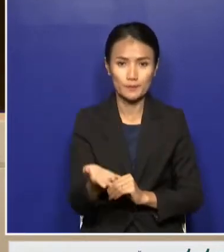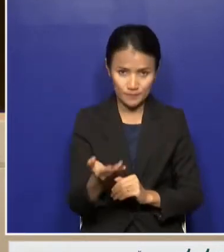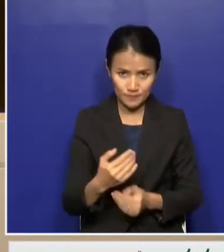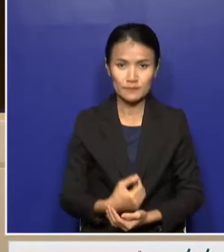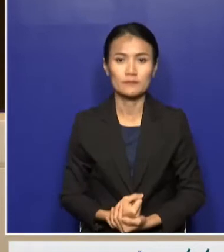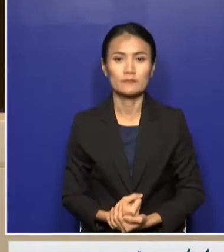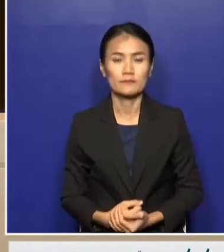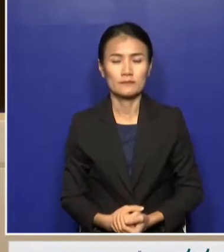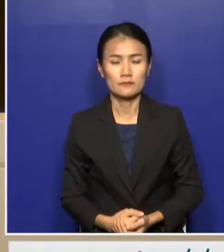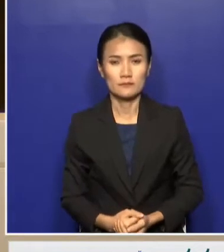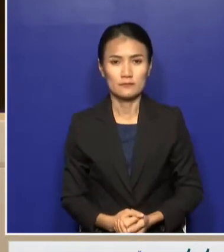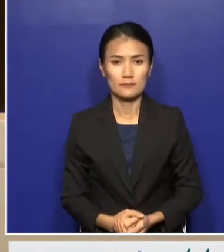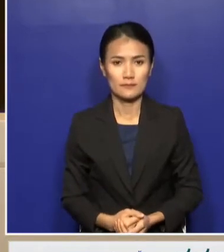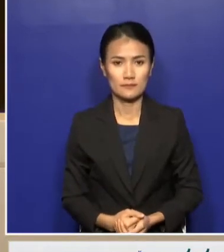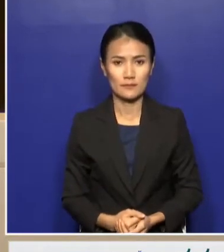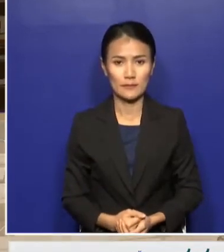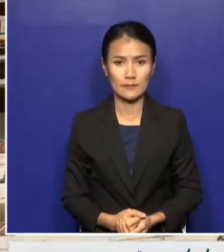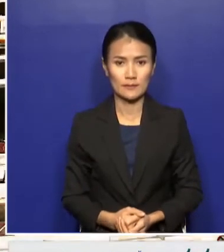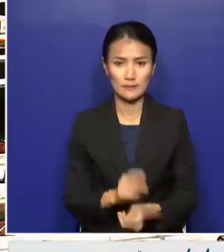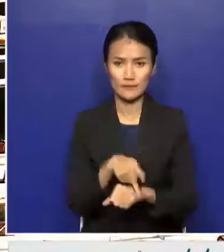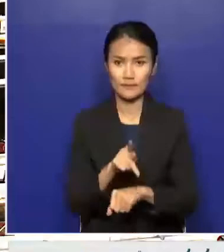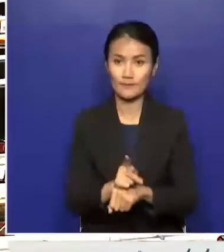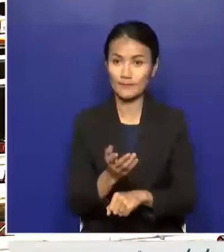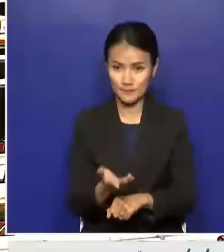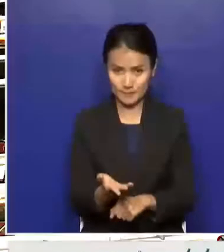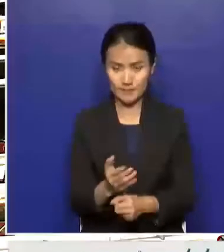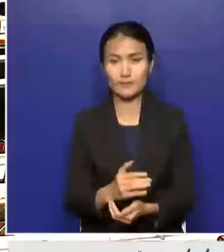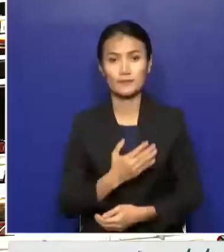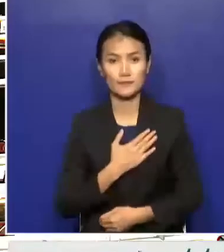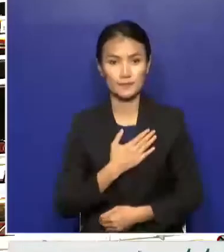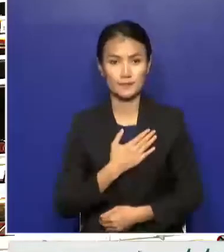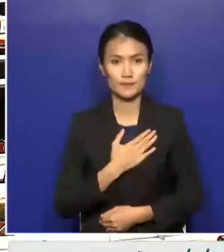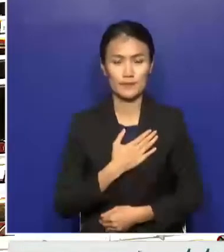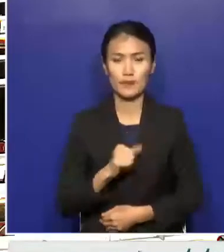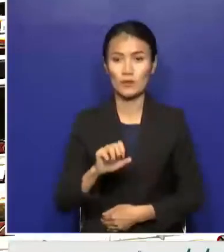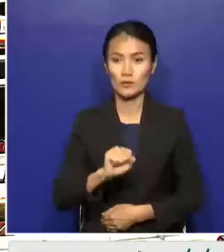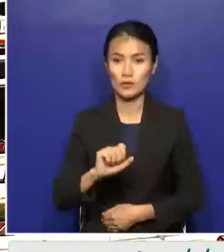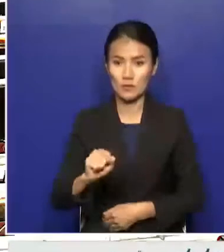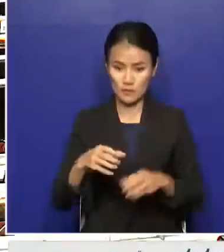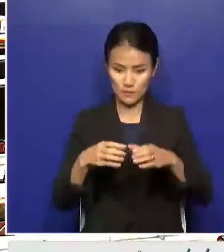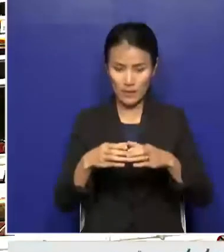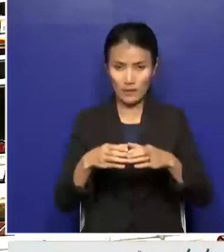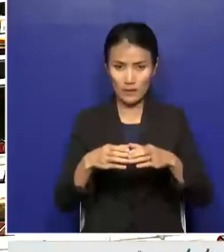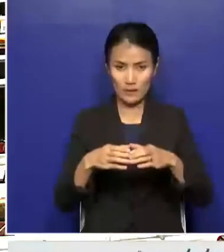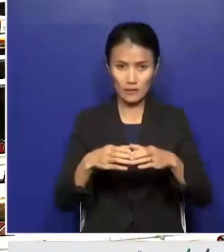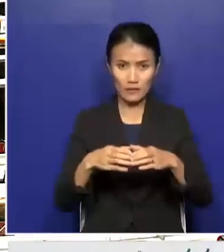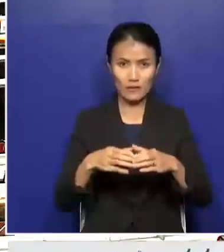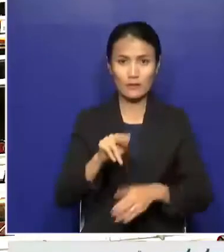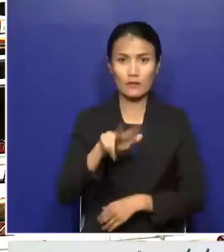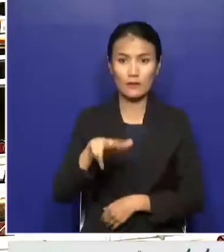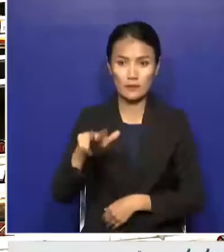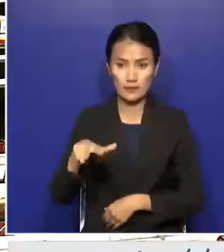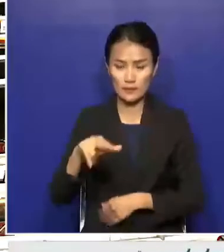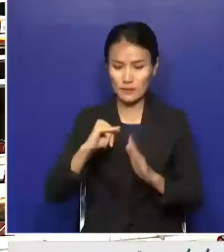กราบเรียนท่านประธานสภาที่เคารพครับกับผมนพพลเหลืองทองนาราพรรคเพื่อไทยพิศโรคนพรหมพิรามครับ